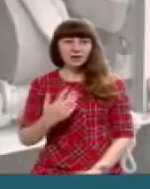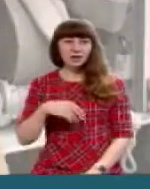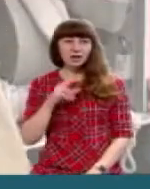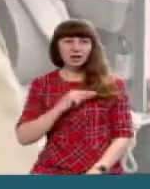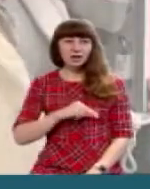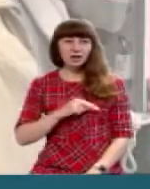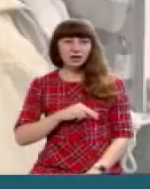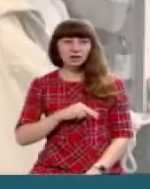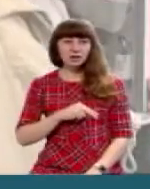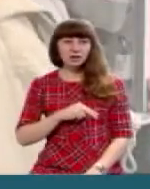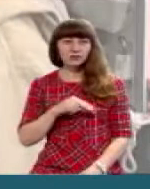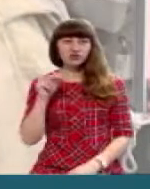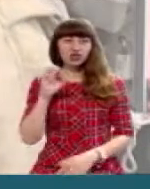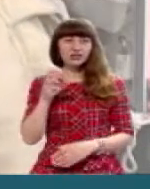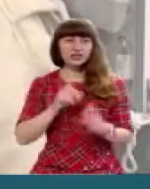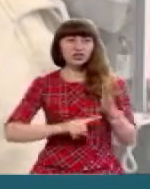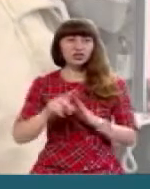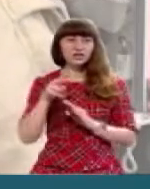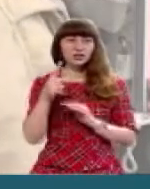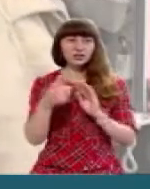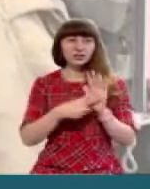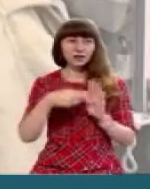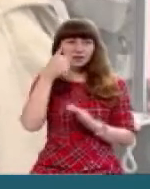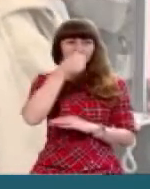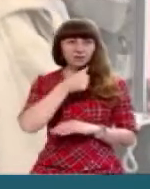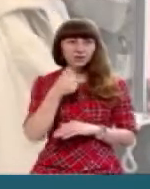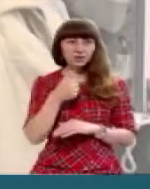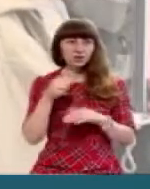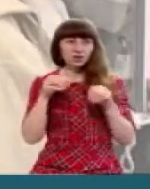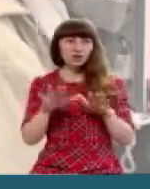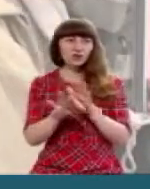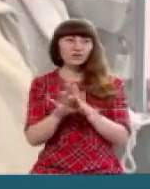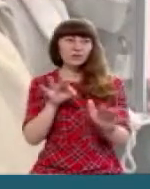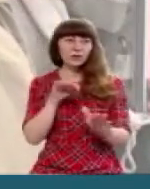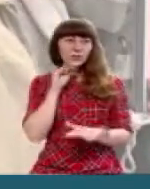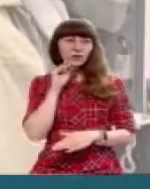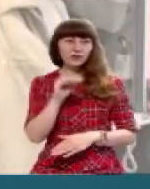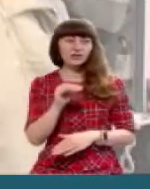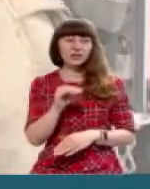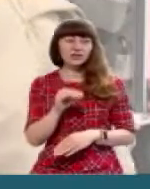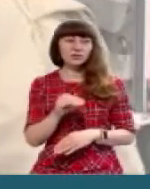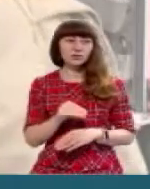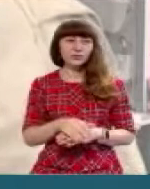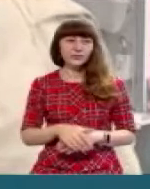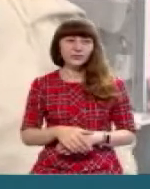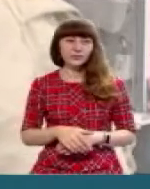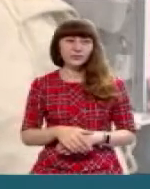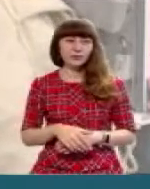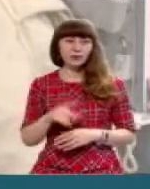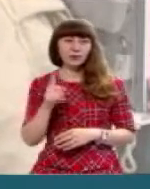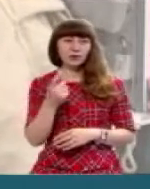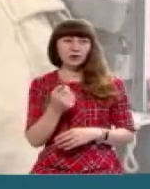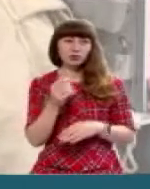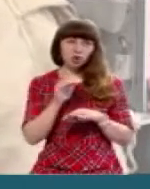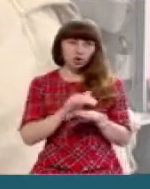органы гражданской защиты 2017 года апреля месяца решил выбрать данную профессию потому что